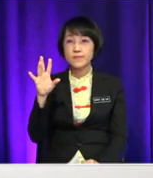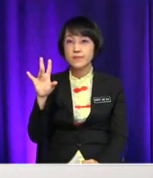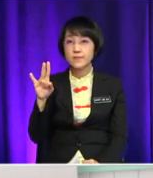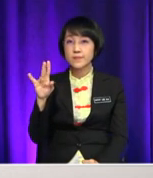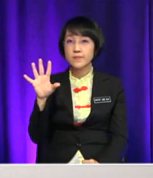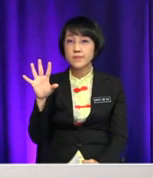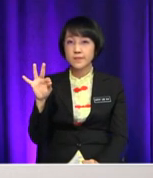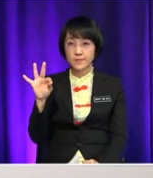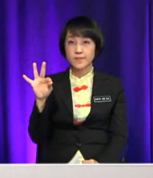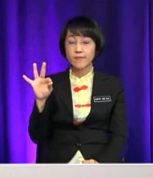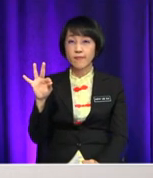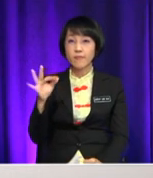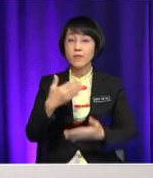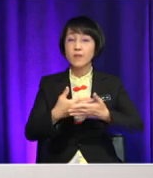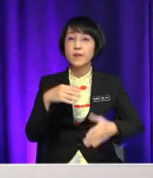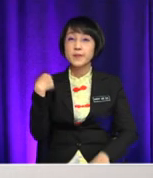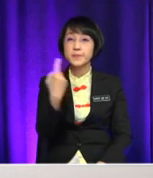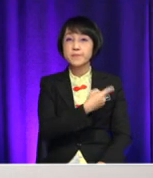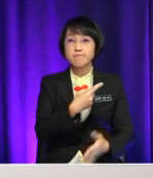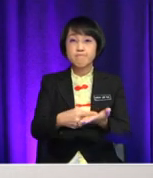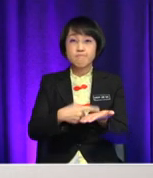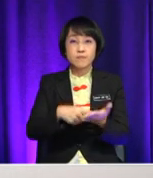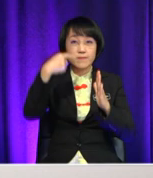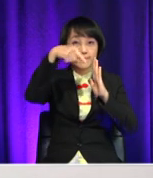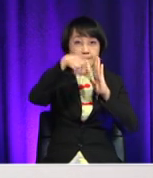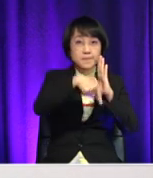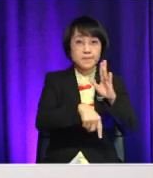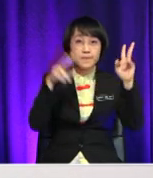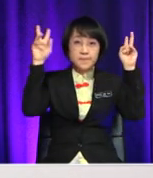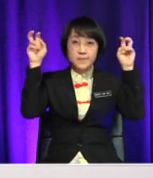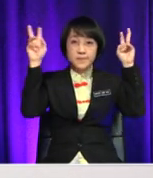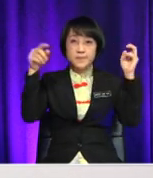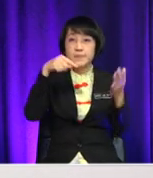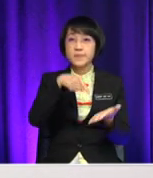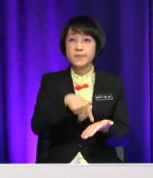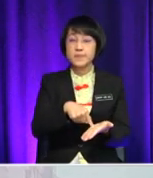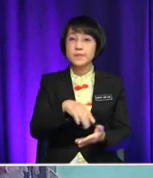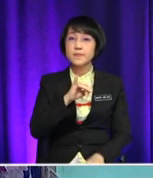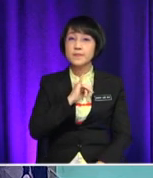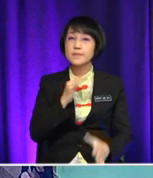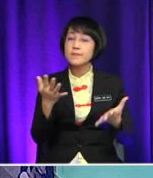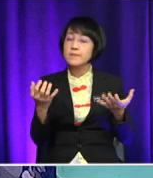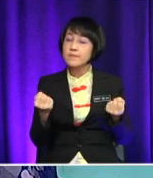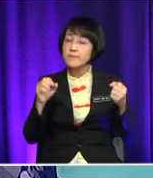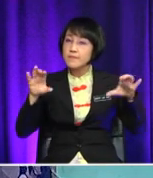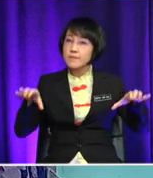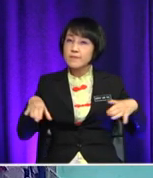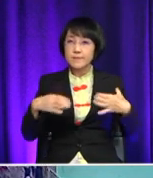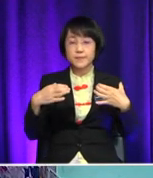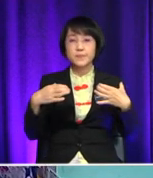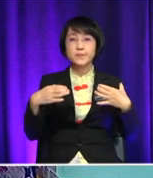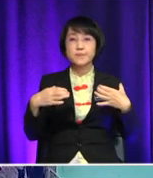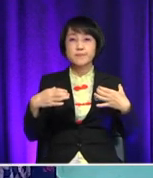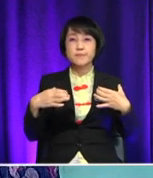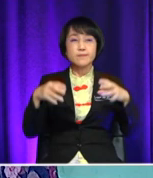Oke sebelum kita Kencangkan dengan lebih mendalam tajuk nih sayur nak buat analisis dahulu analisis